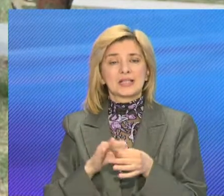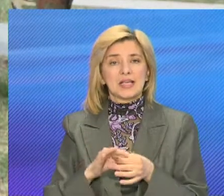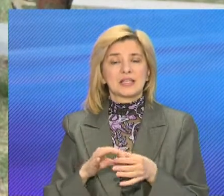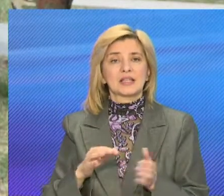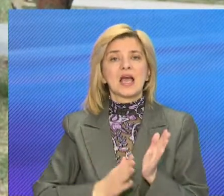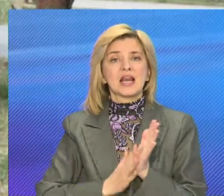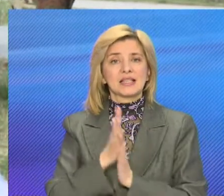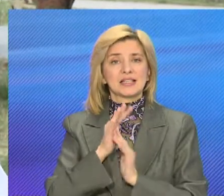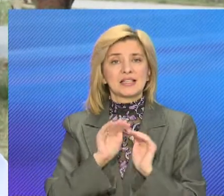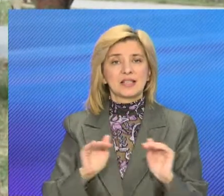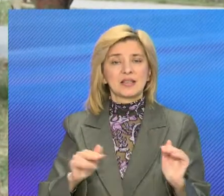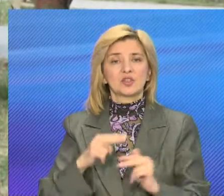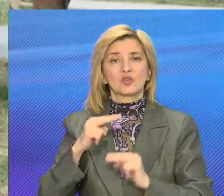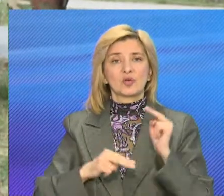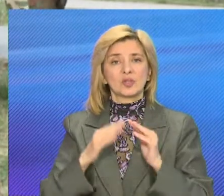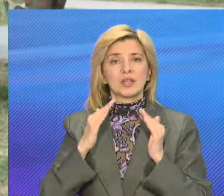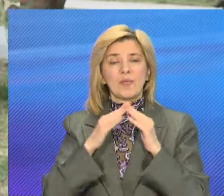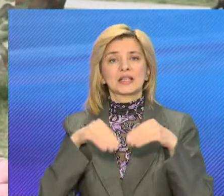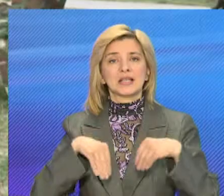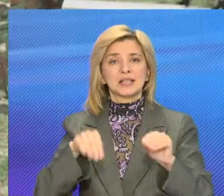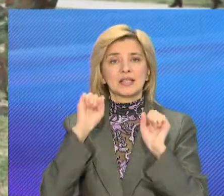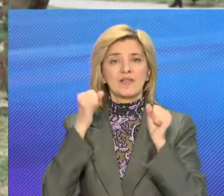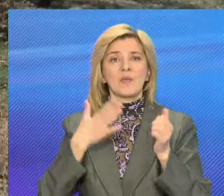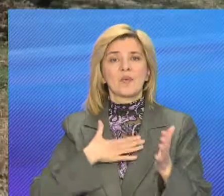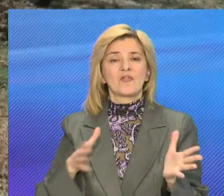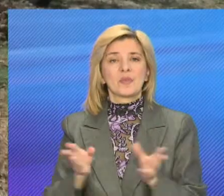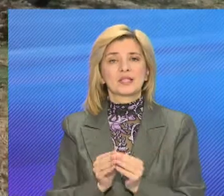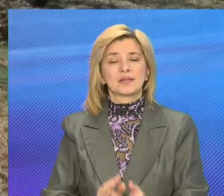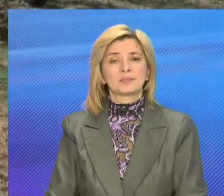растите детей, стройте дома, садите деревья. Мы вместе.